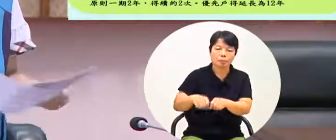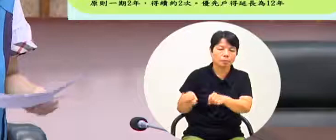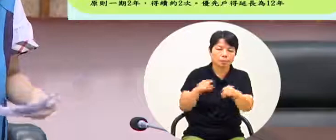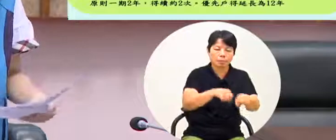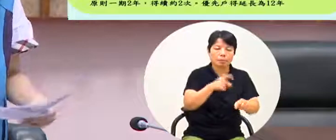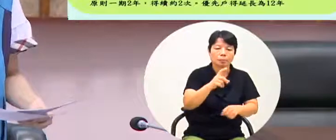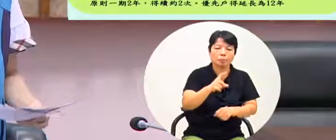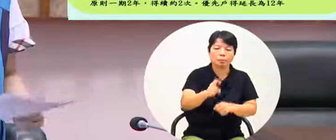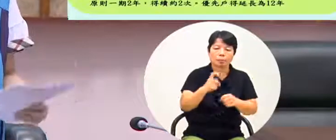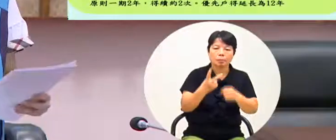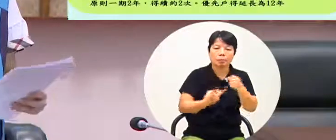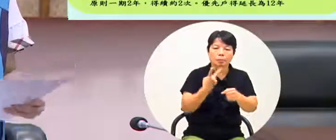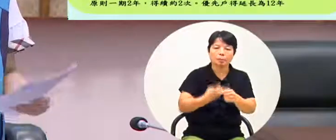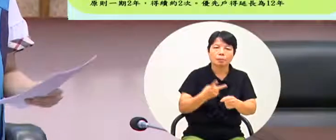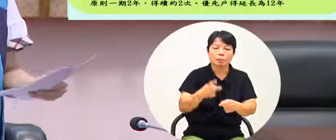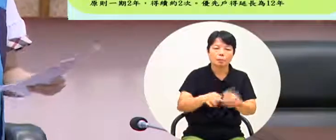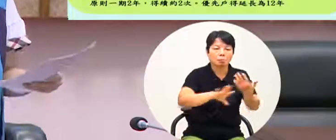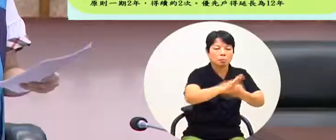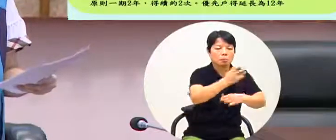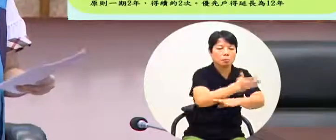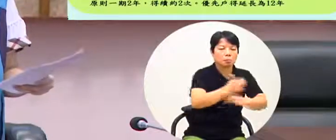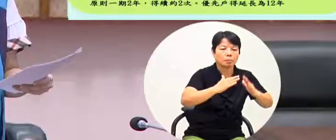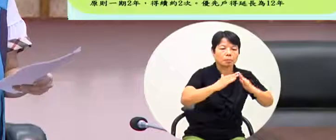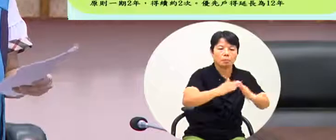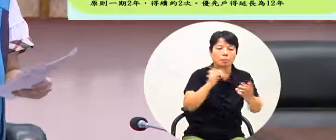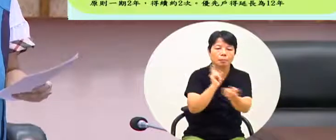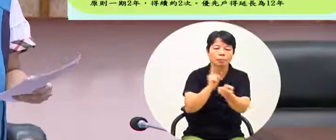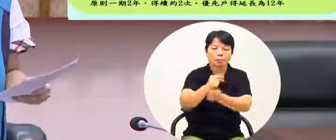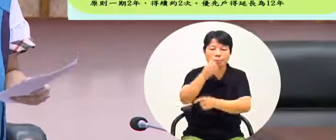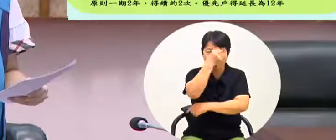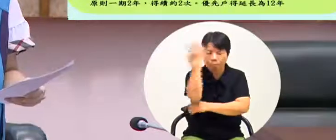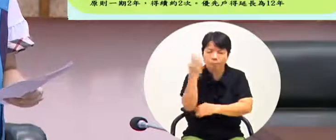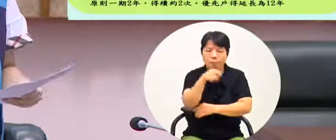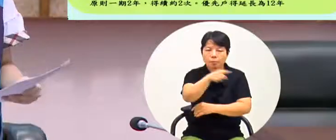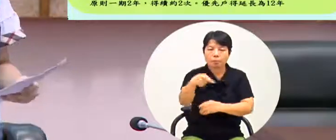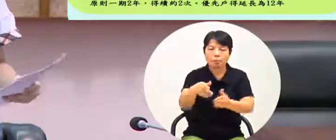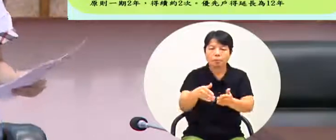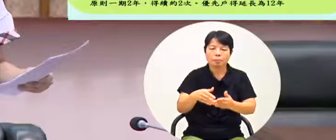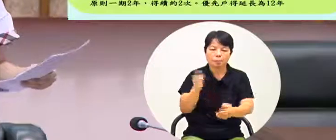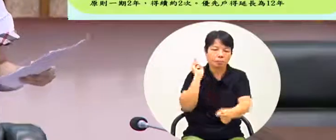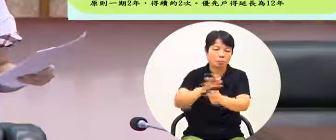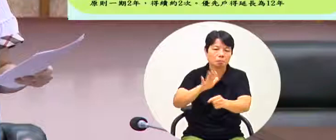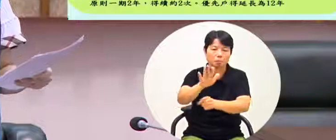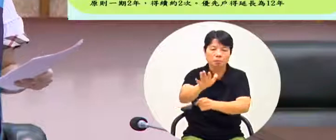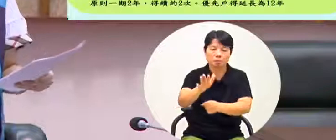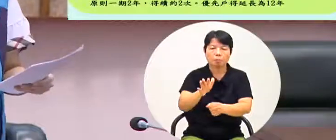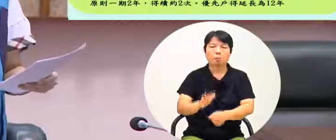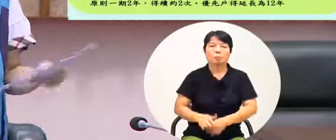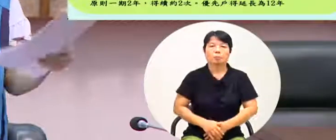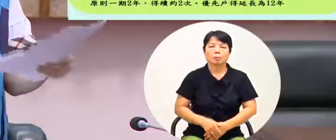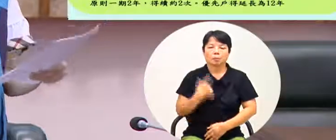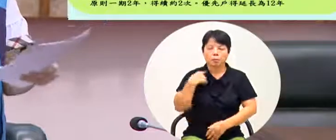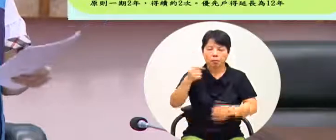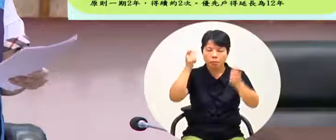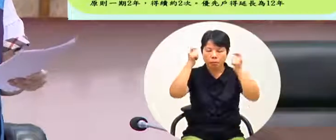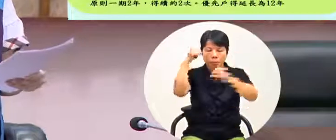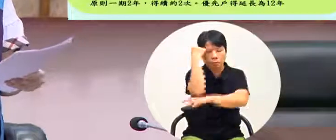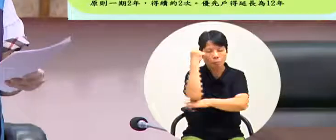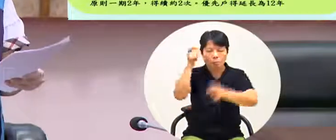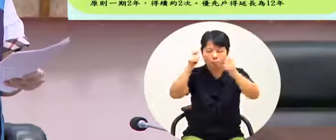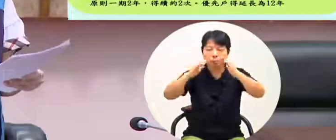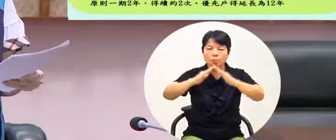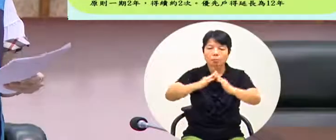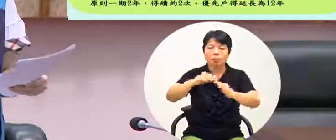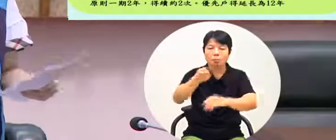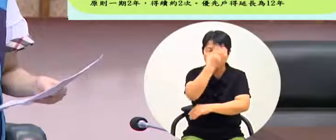县市对青年都有如此优惠的做法，所以住在高雄市的年轻人是不是相对之下感觉就